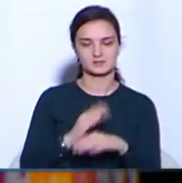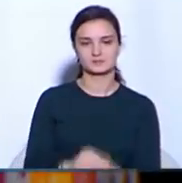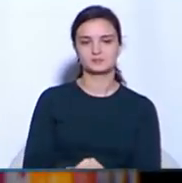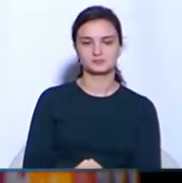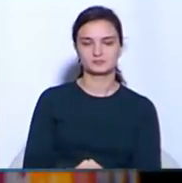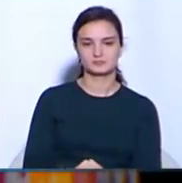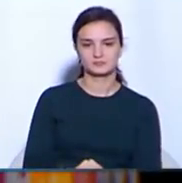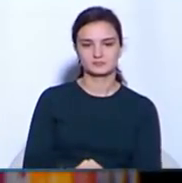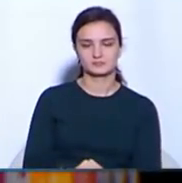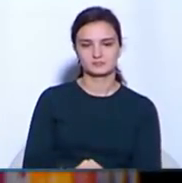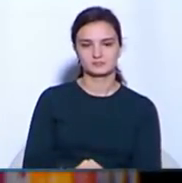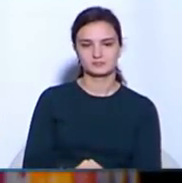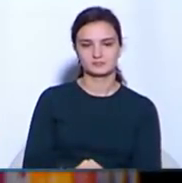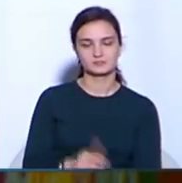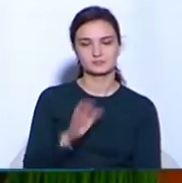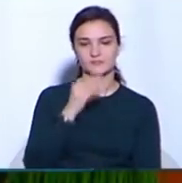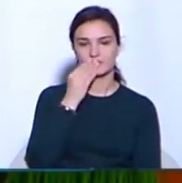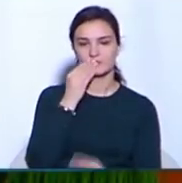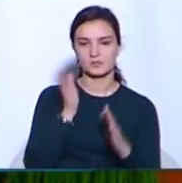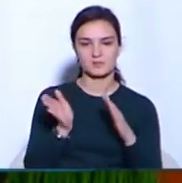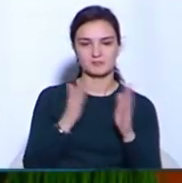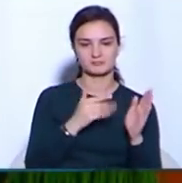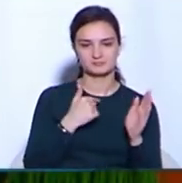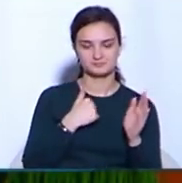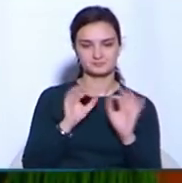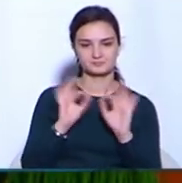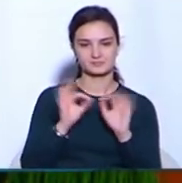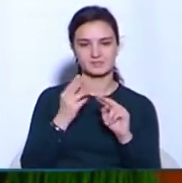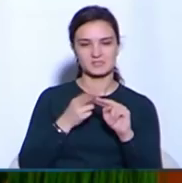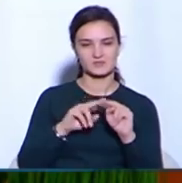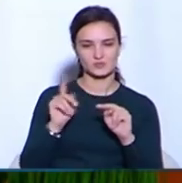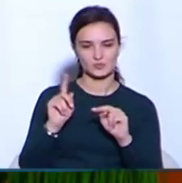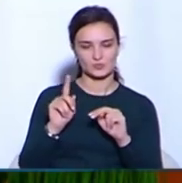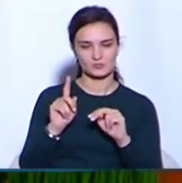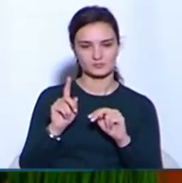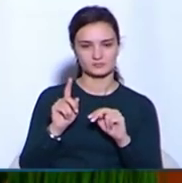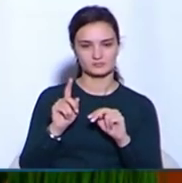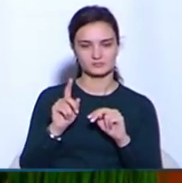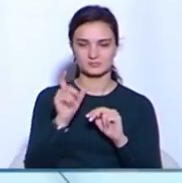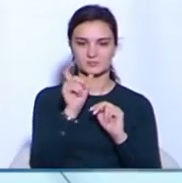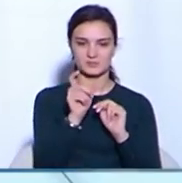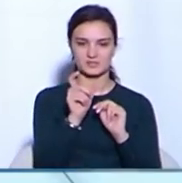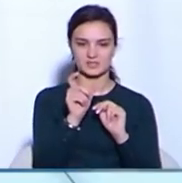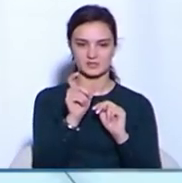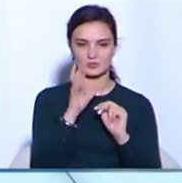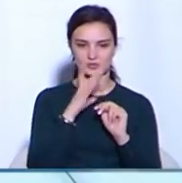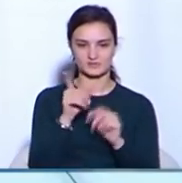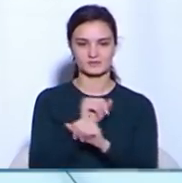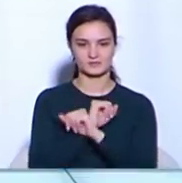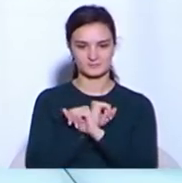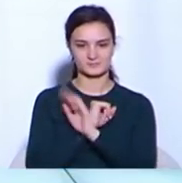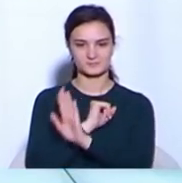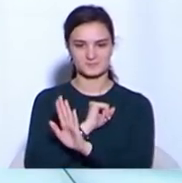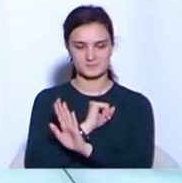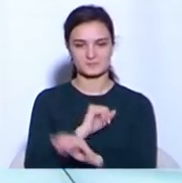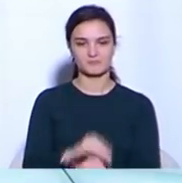მოდით მე გადავინაცვლებ ახალ კვების ზონაში. იმისათვის რომ პატარა ეპიზოდი გქონდეთ თქვენ,